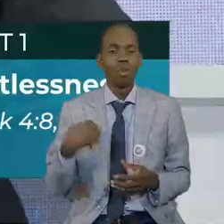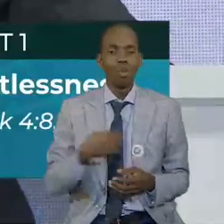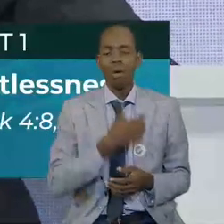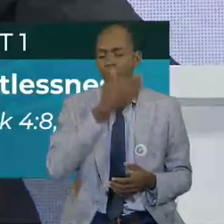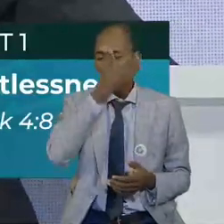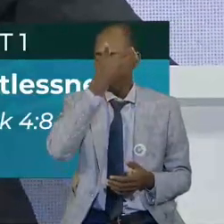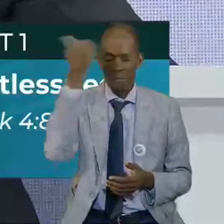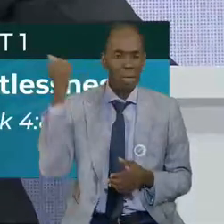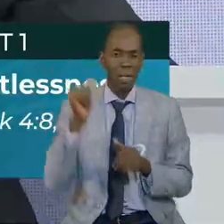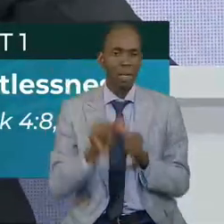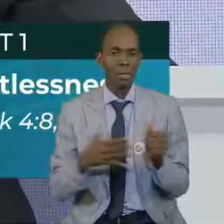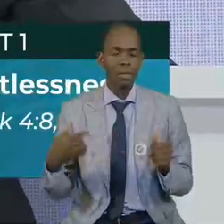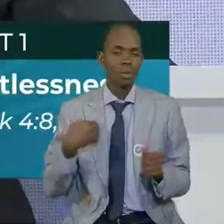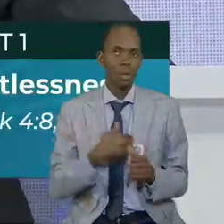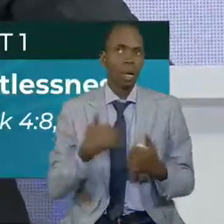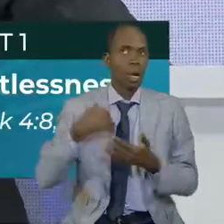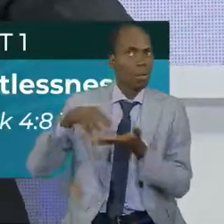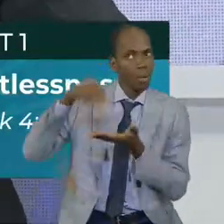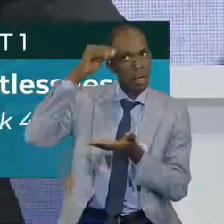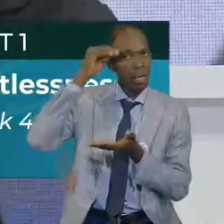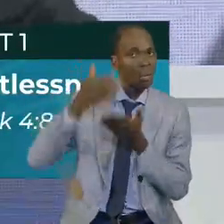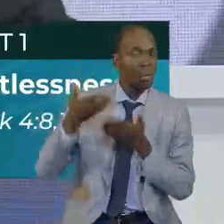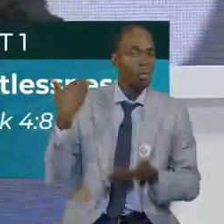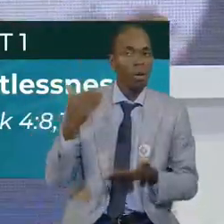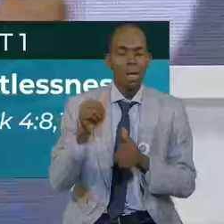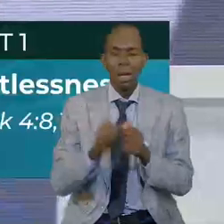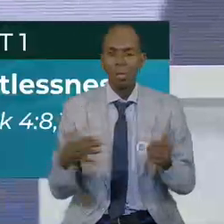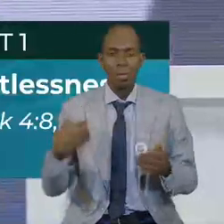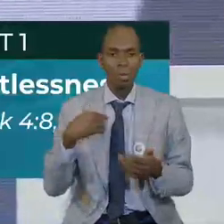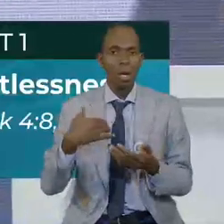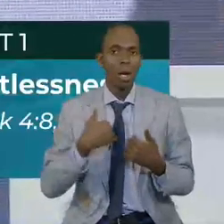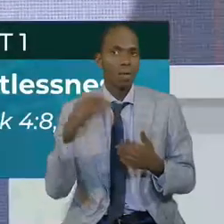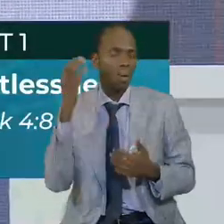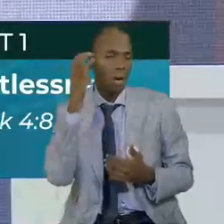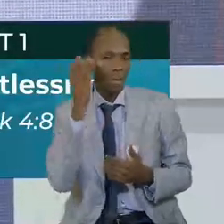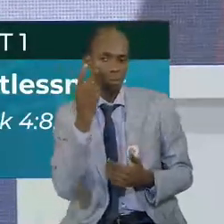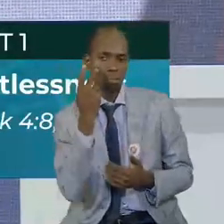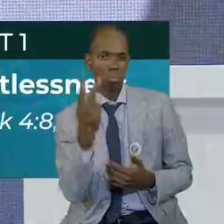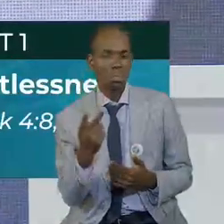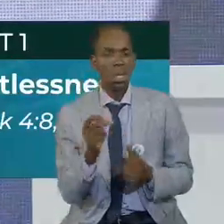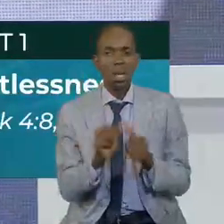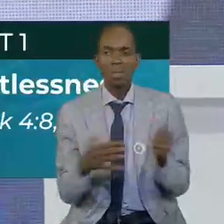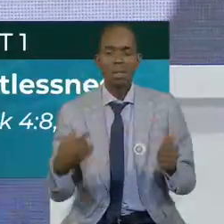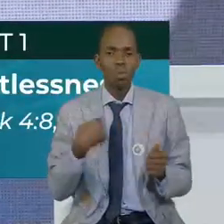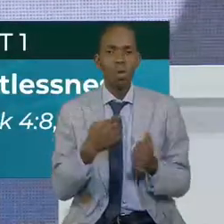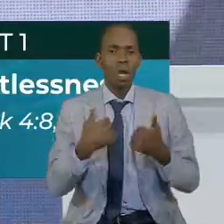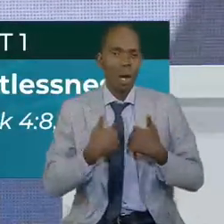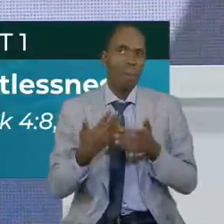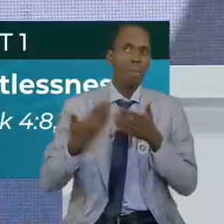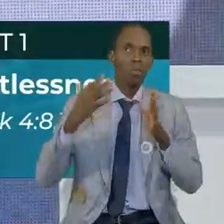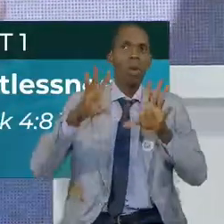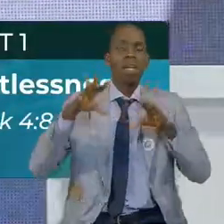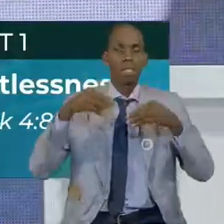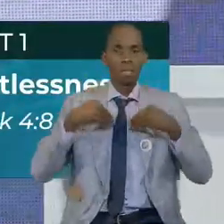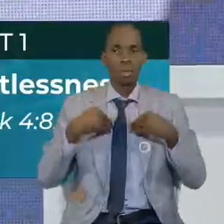everything we've heard. Nous oublions tout ce que nous avons entendu. Tout ce que nous avons appris. Everything we have accepted. Tout ce que nous avons accepté.